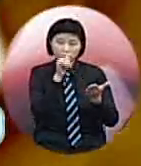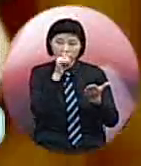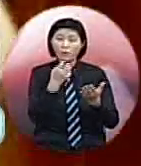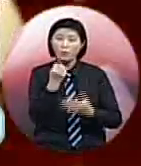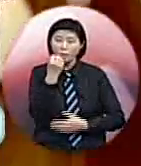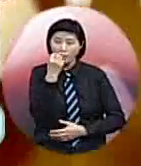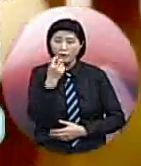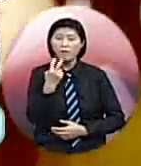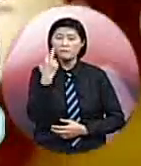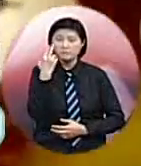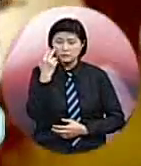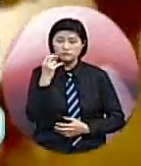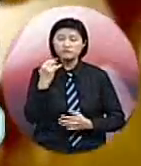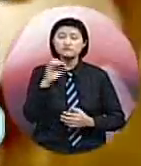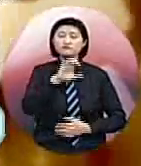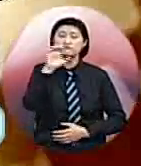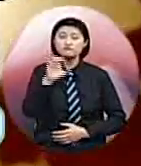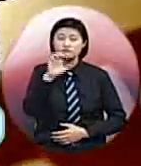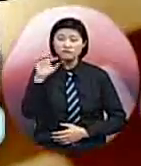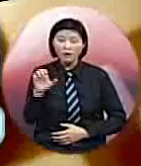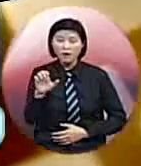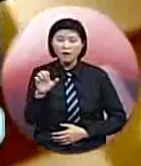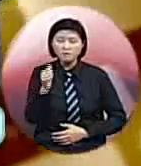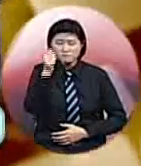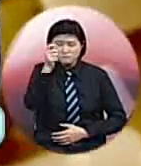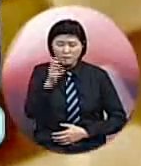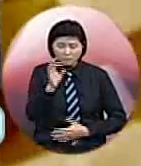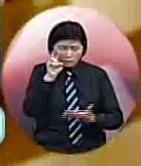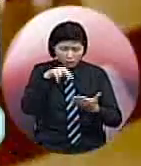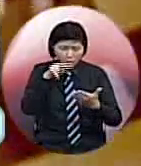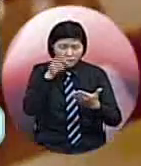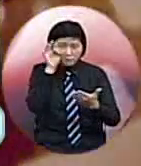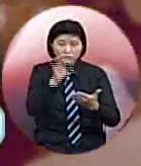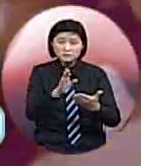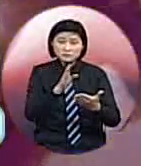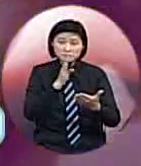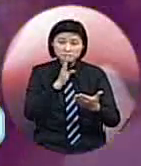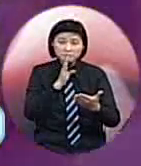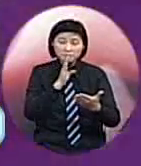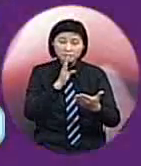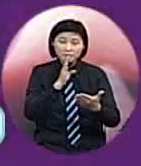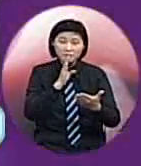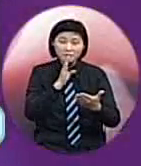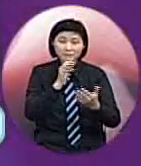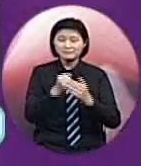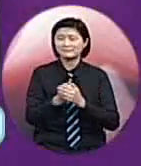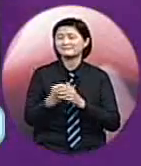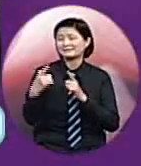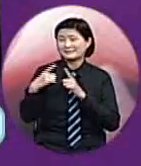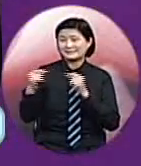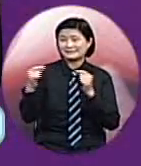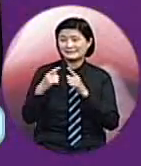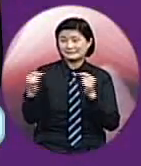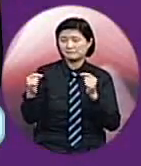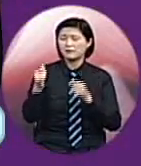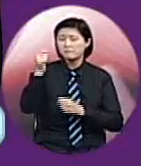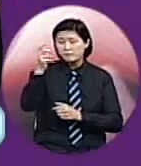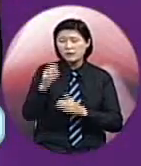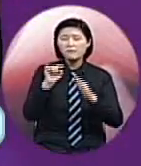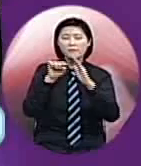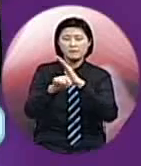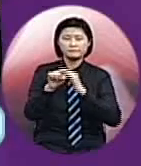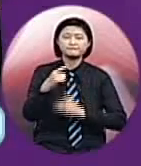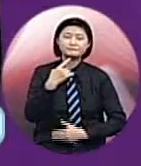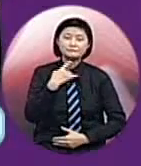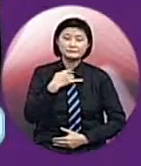홍콩, 미국, 유럽을 다닌다. 내가 지금 대본을 몇 번을 봤어요. 아니 진짜 예. 진짜예요? 진짜신가요? 일본도 몇 번 갔었고.